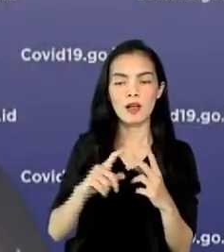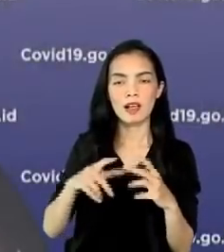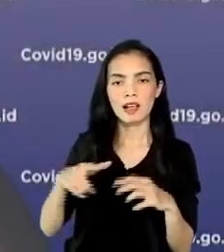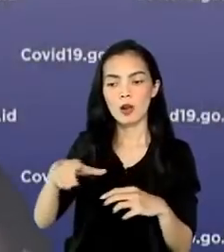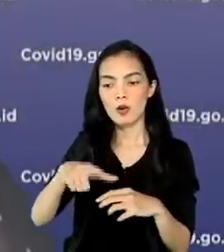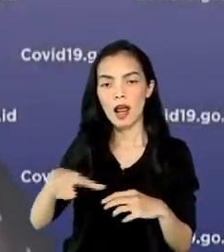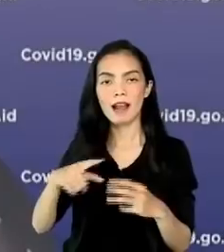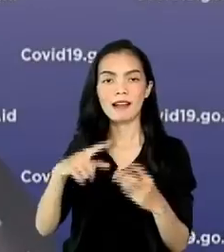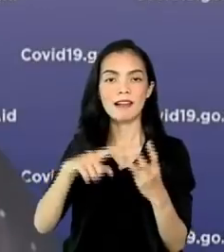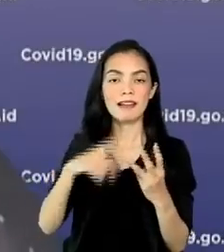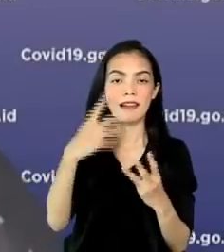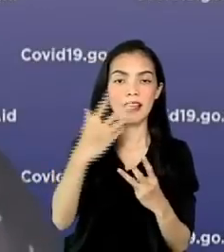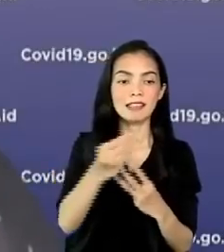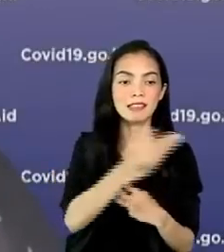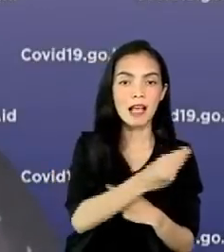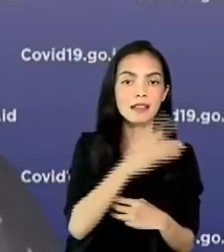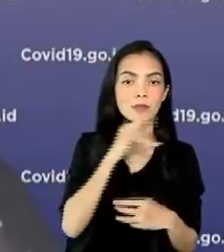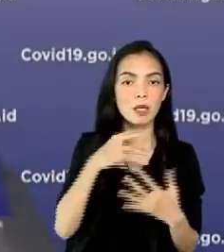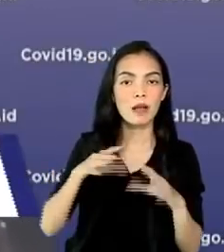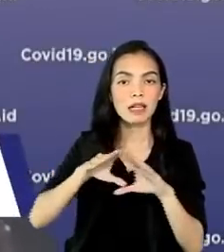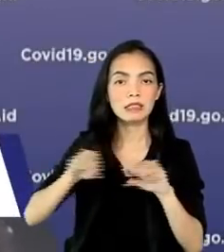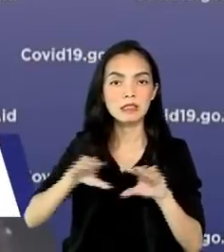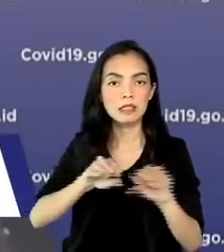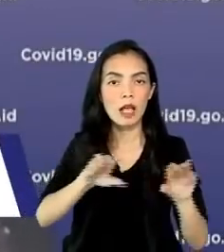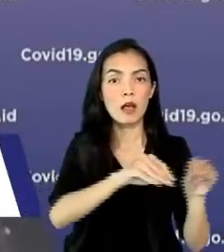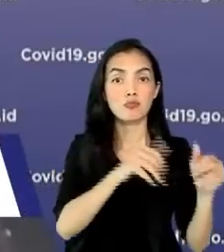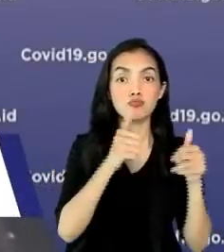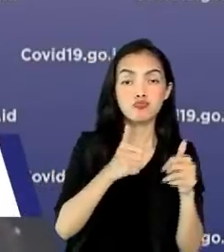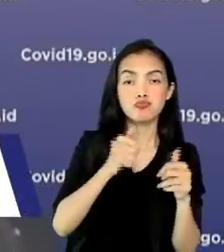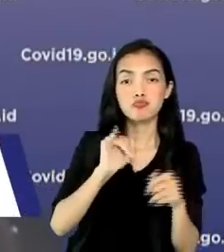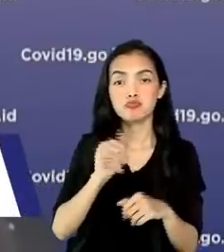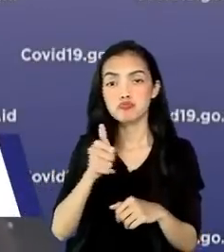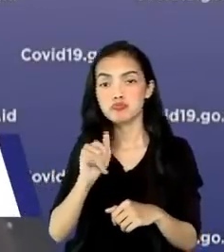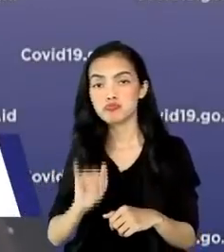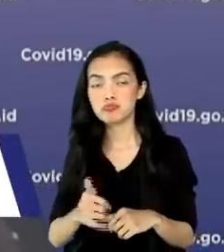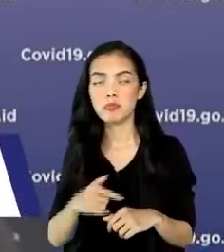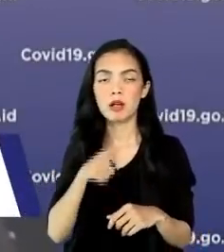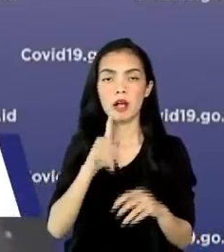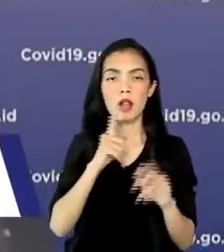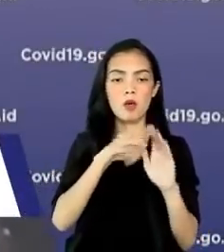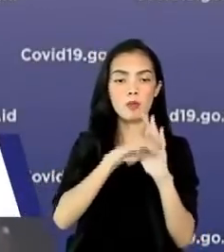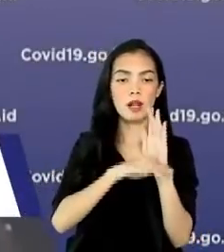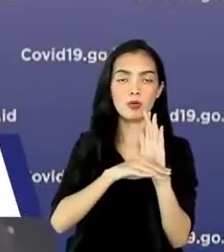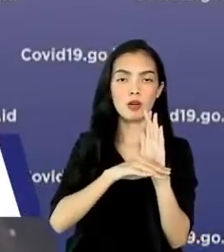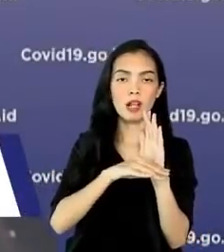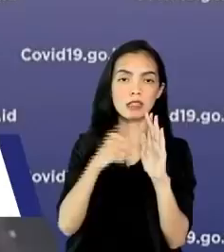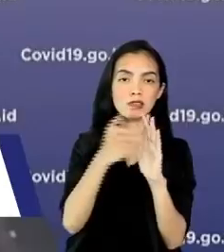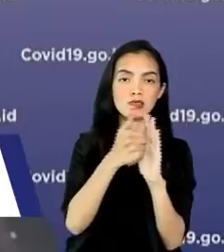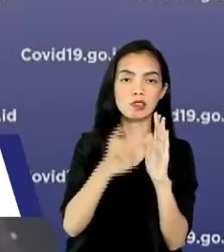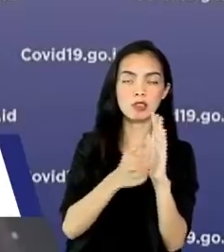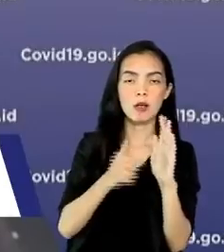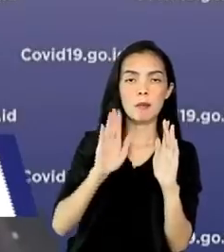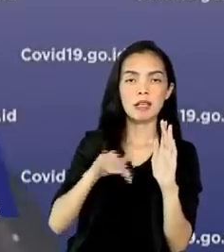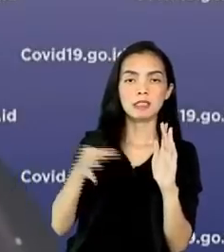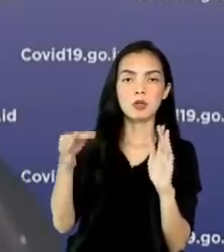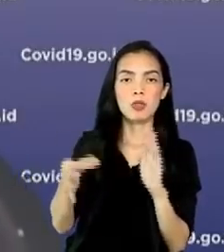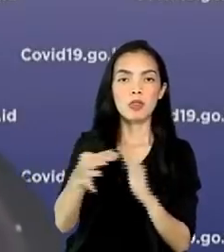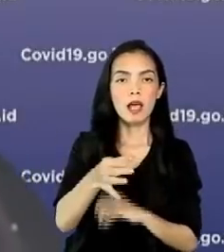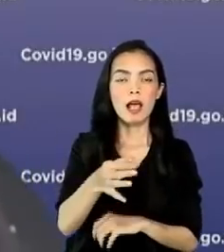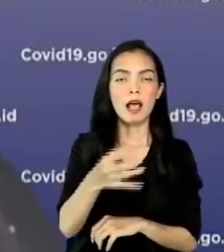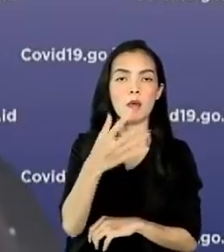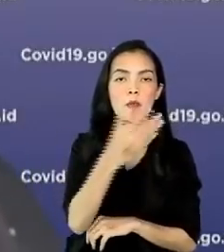dan desa. Kalau kita lihat di peta ini petanya masih level kepatuhannya di level kabupaten kota. Coba diklik